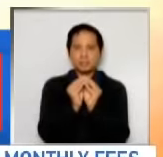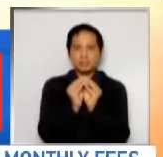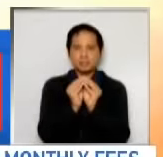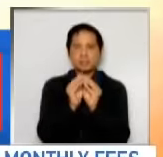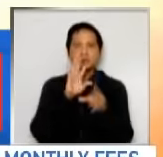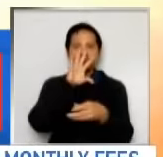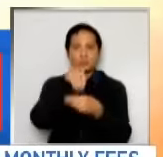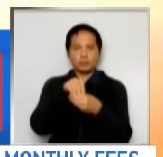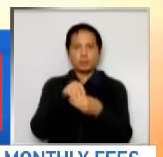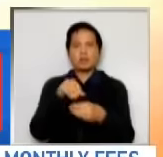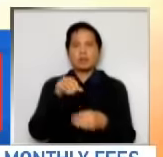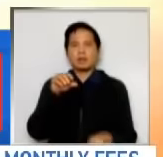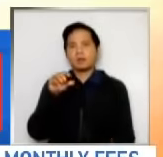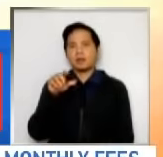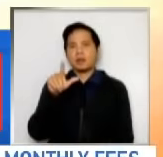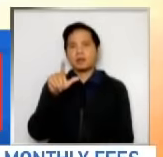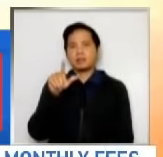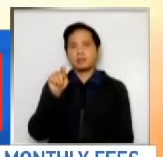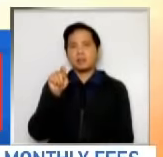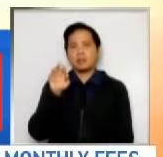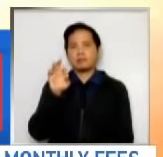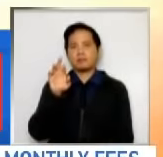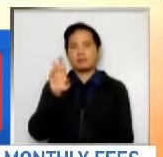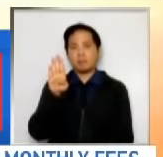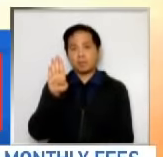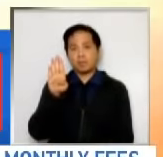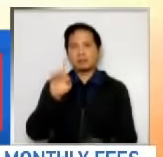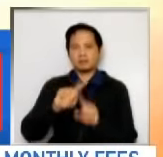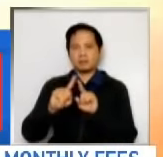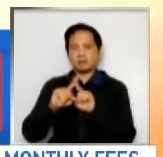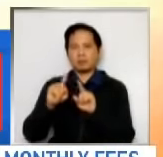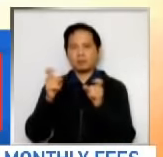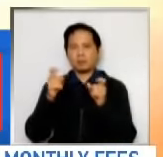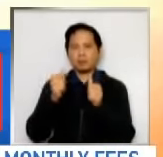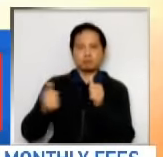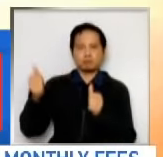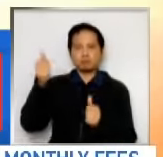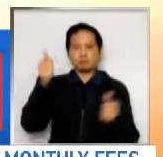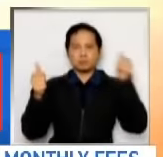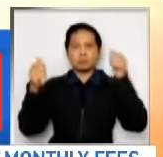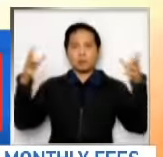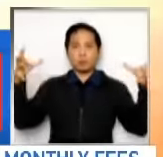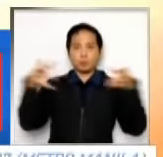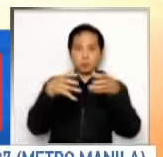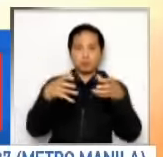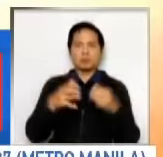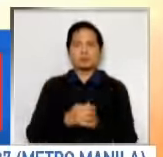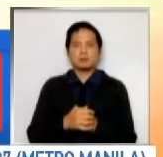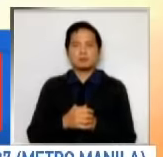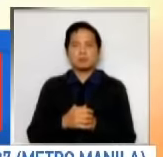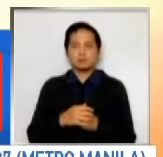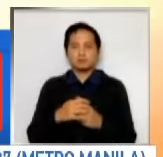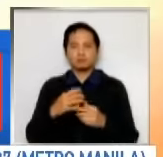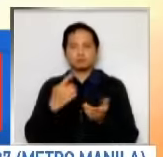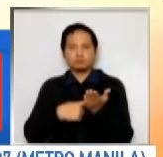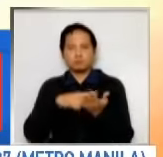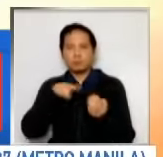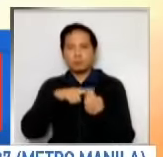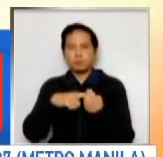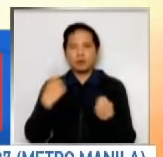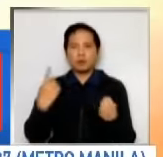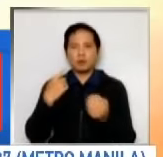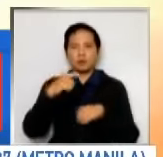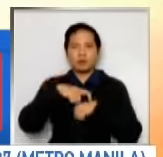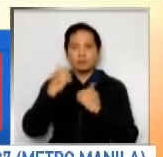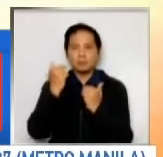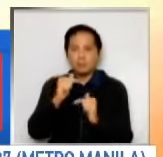ipaalam sa ating operators at ipaalala na hindi nga po tayo kasama sa curfew. Maari po silang biyumahin ng mas maaga upang maiwasan po